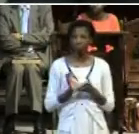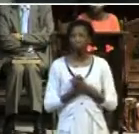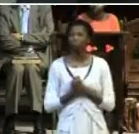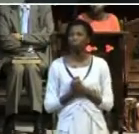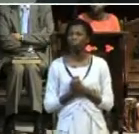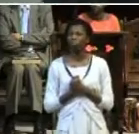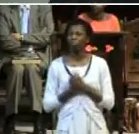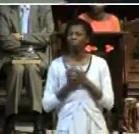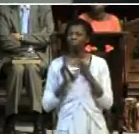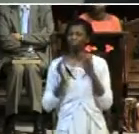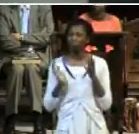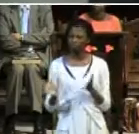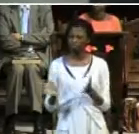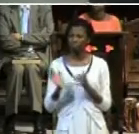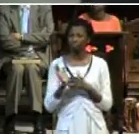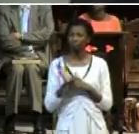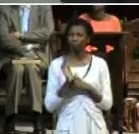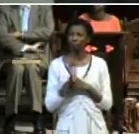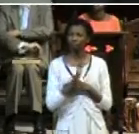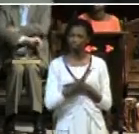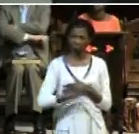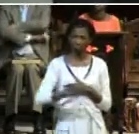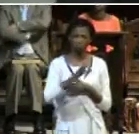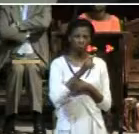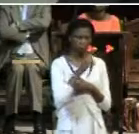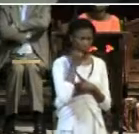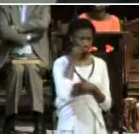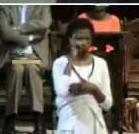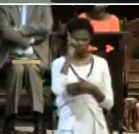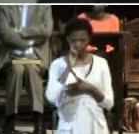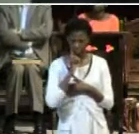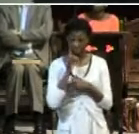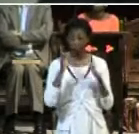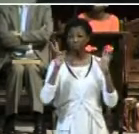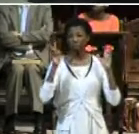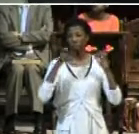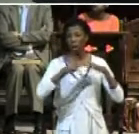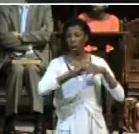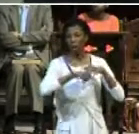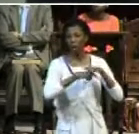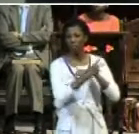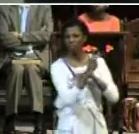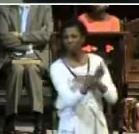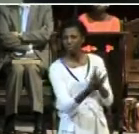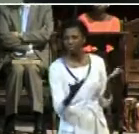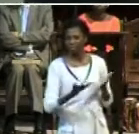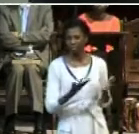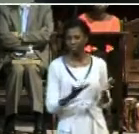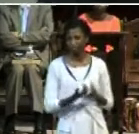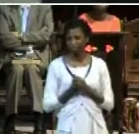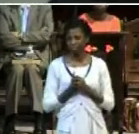Quels sont les langages des hommes et des femmes qui sont là? On commence par,